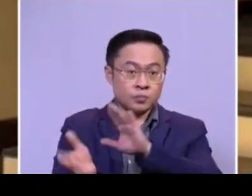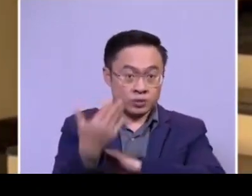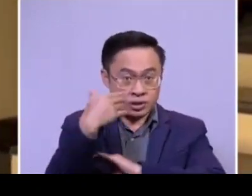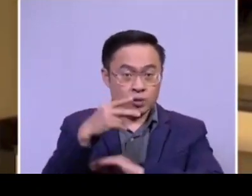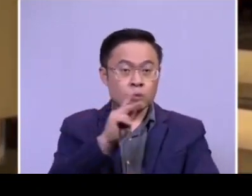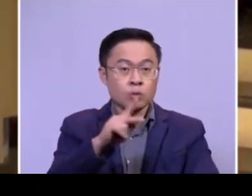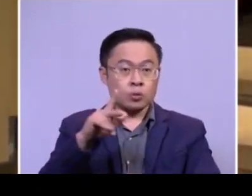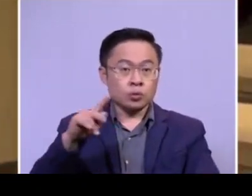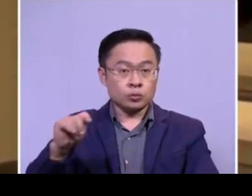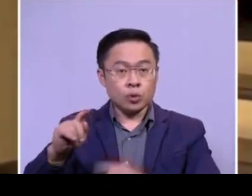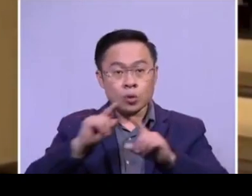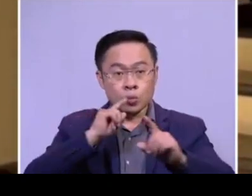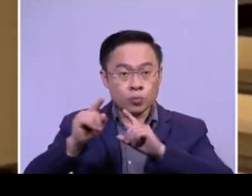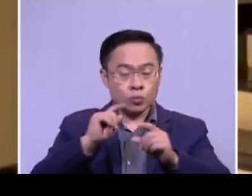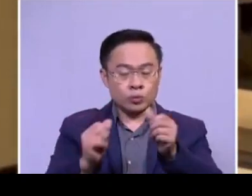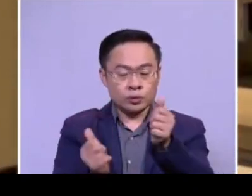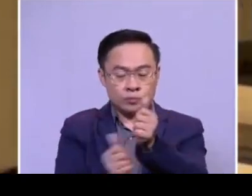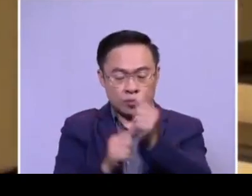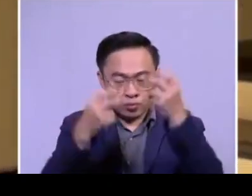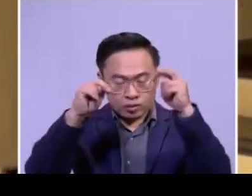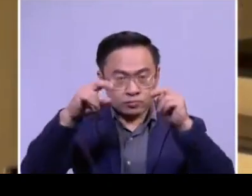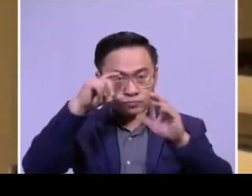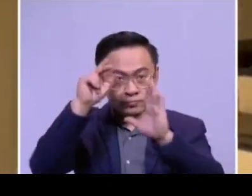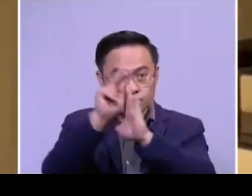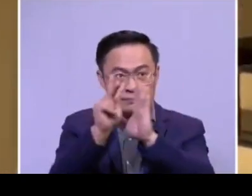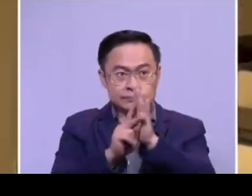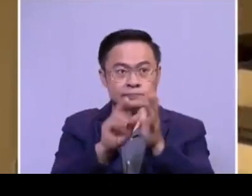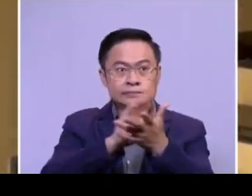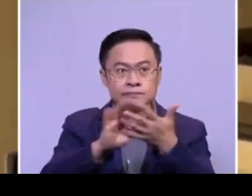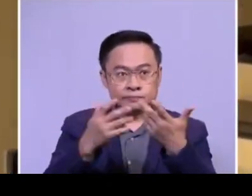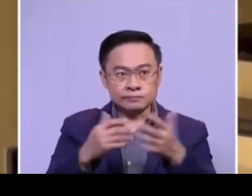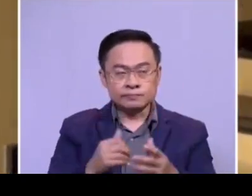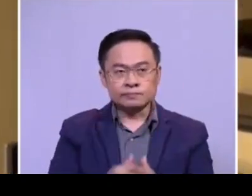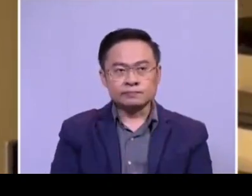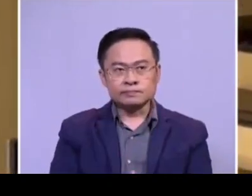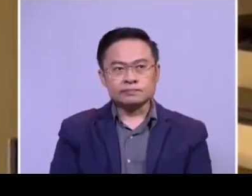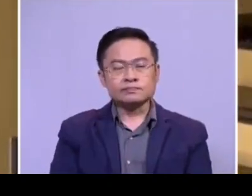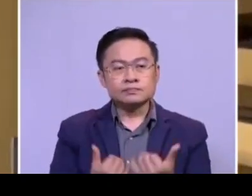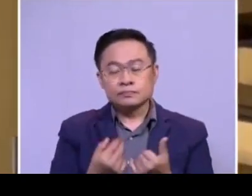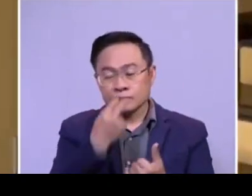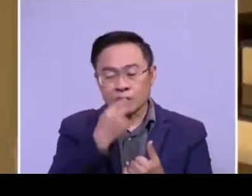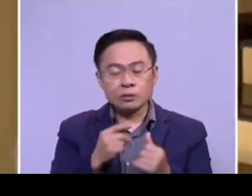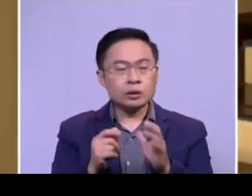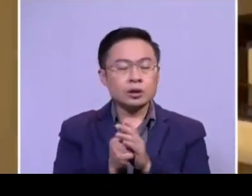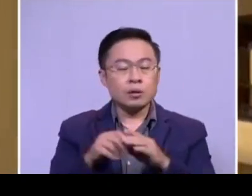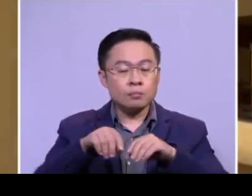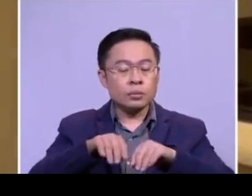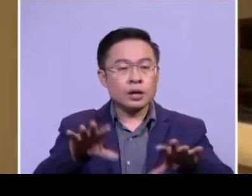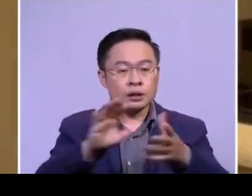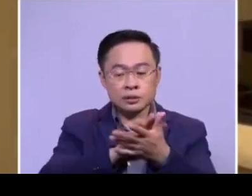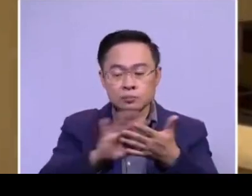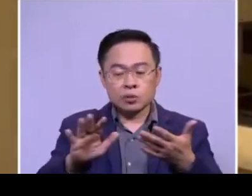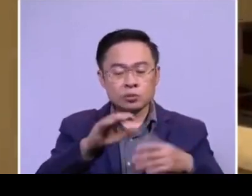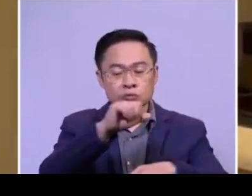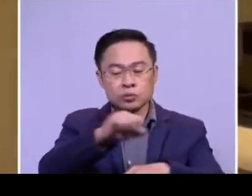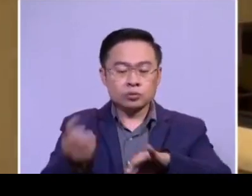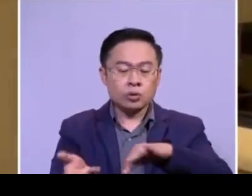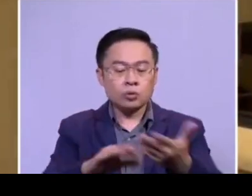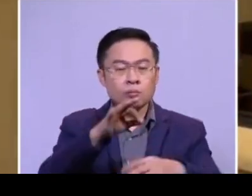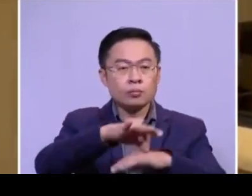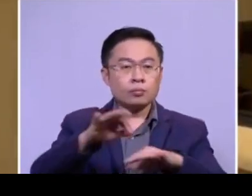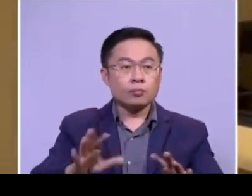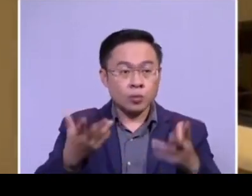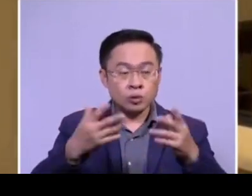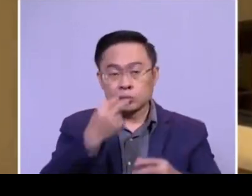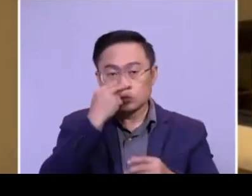คะข้อปฏิบัติโดยเฉพาะกับข้าราชการประจำนะฮะว่าจะปฏิบัติอะไรได้ไม่ได้อย่างไรที่เกี่ยว